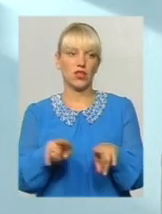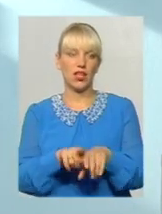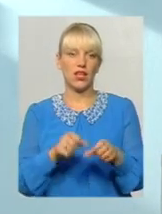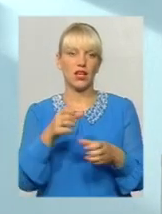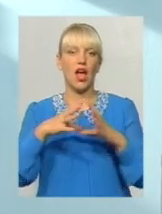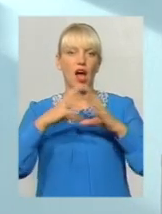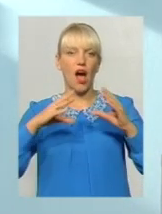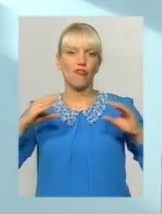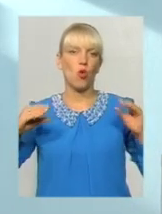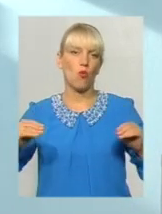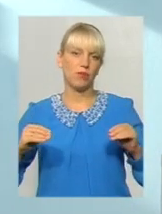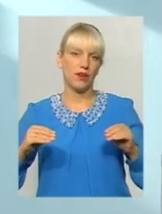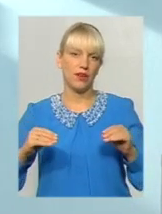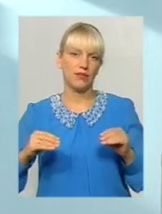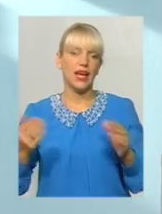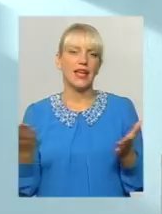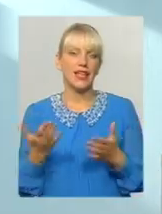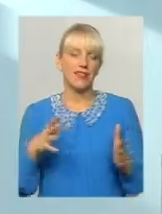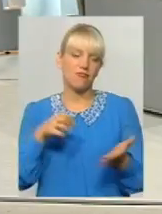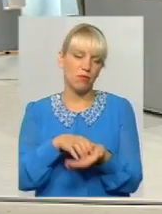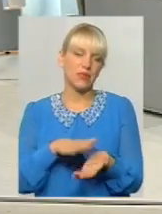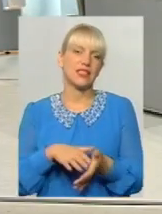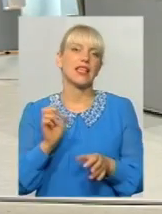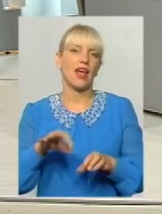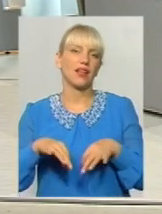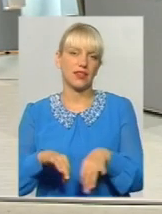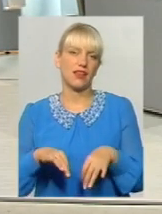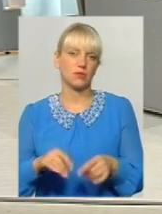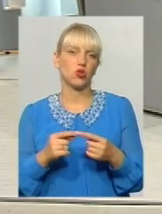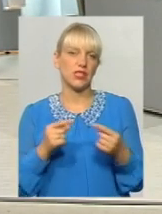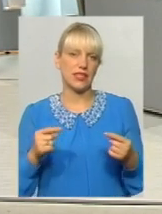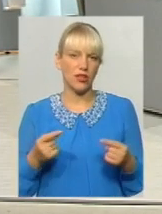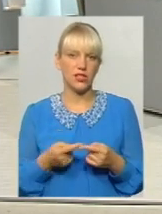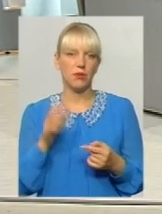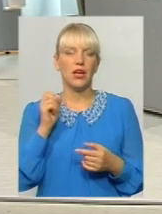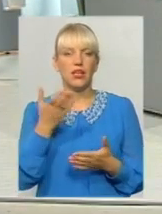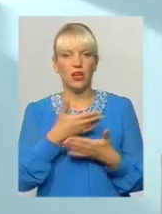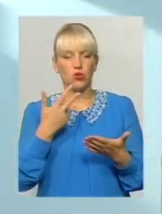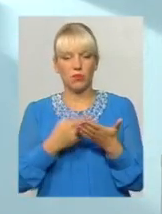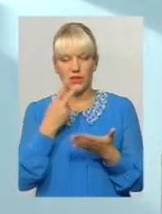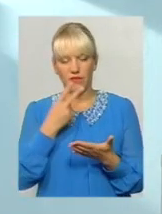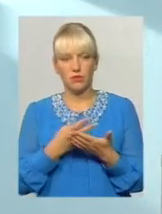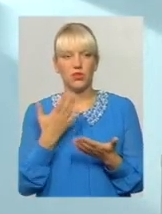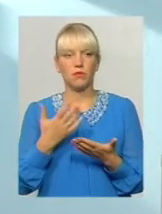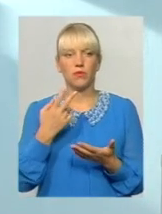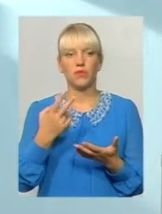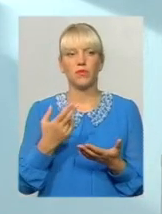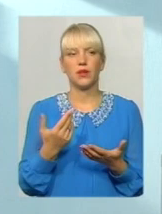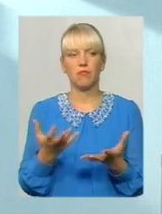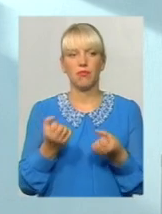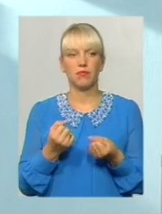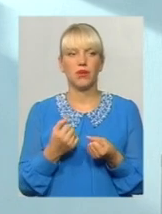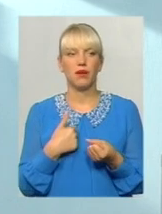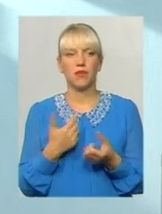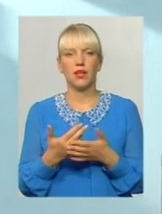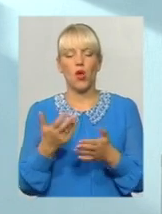які вписані в транспортний засіб. Така статистика, вона не просто якщо ми беремо, дивіться, зараз якщо ми дивимося, да, ми приймаємо в свої ряди, ми беремо